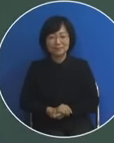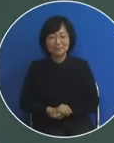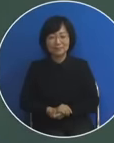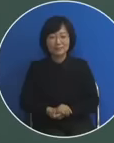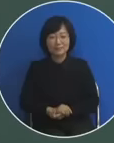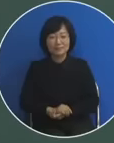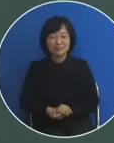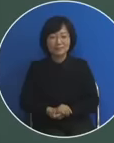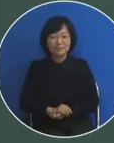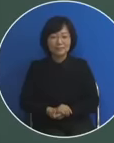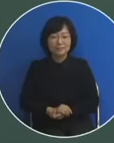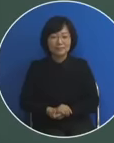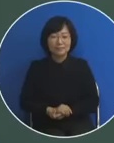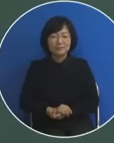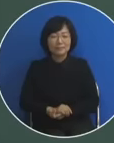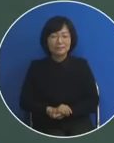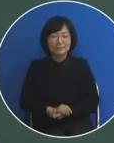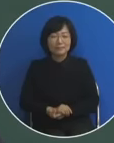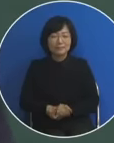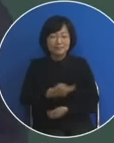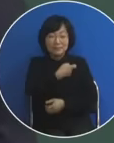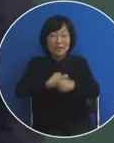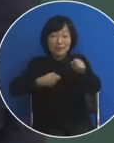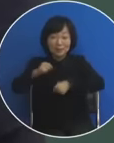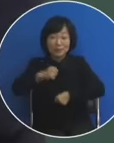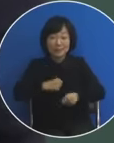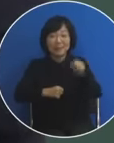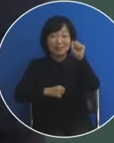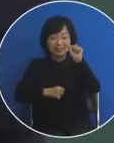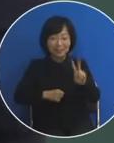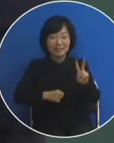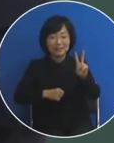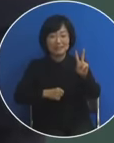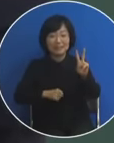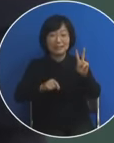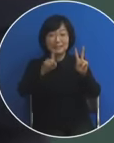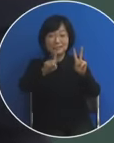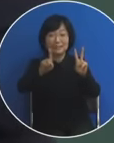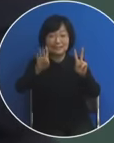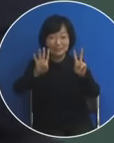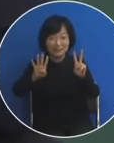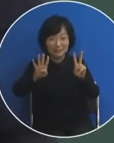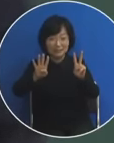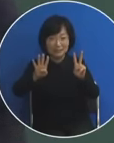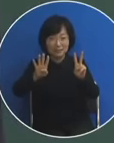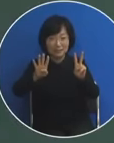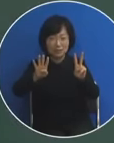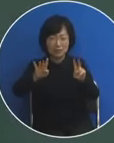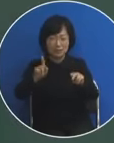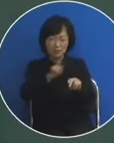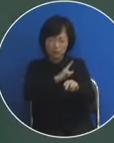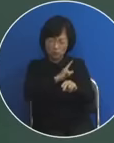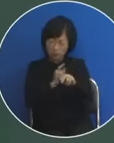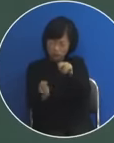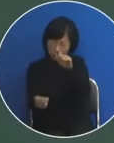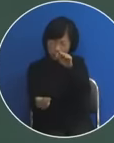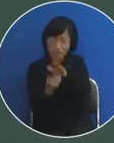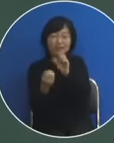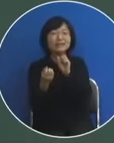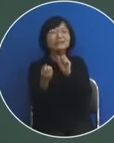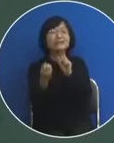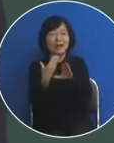이때부터는요. 이 일이 벌어지는 겁니다. This point on, these works take play. Acts 2 verse 1. 드디어 최고 응답이 옵니다. Finally, the greatest